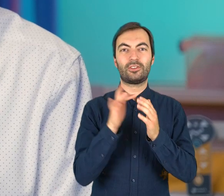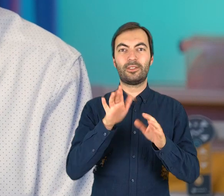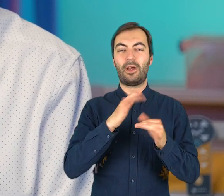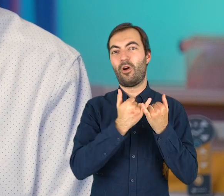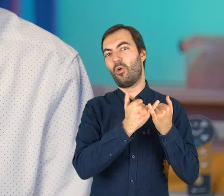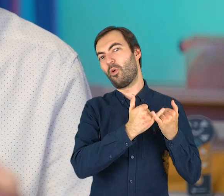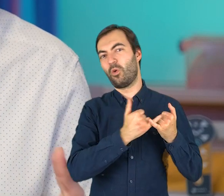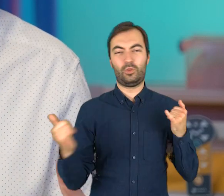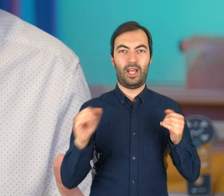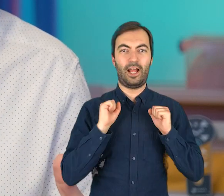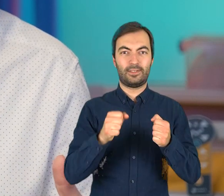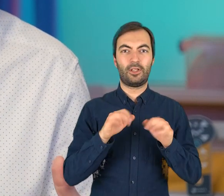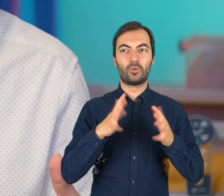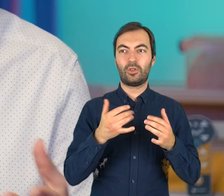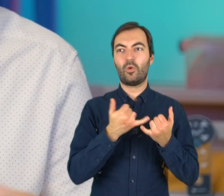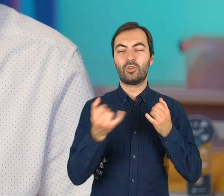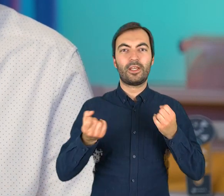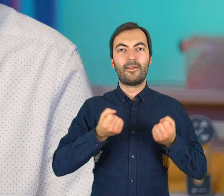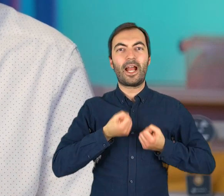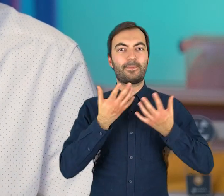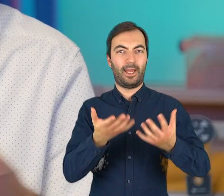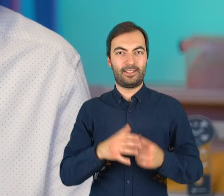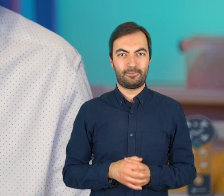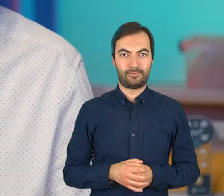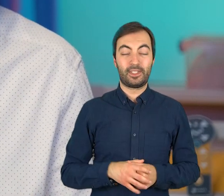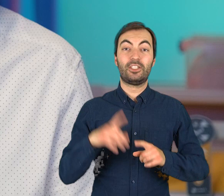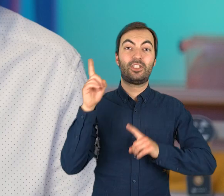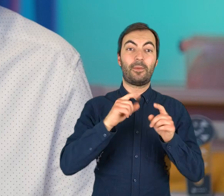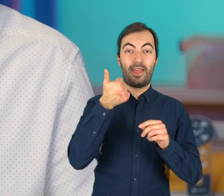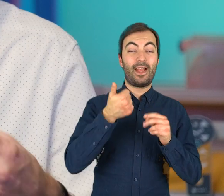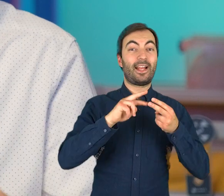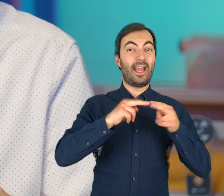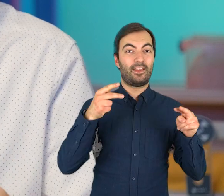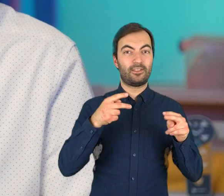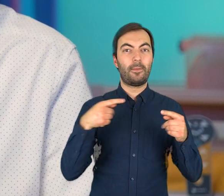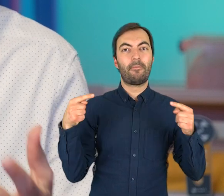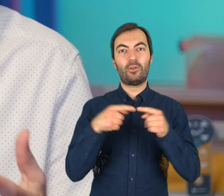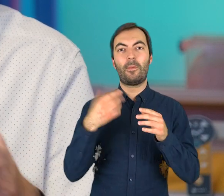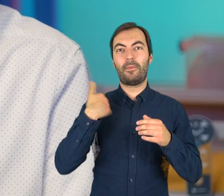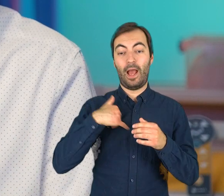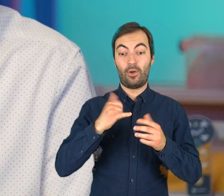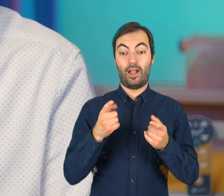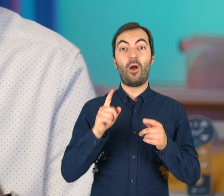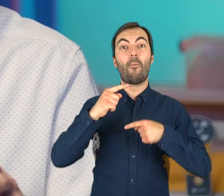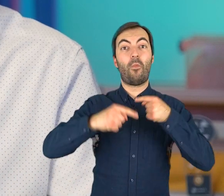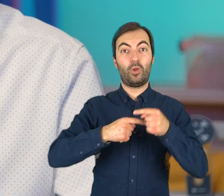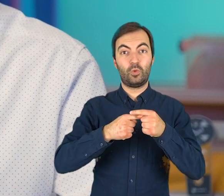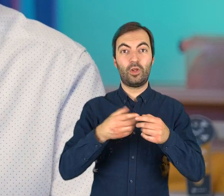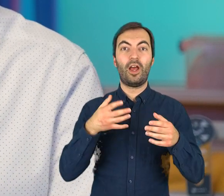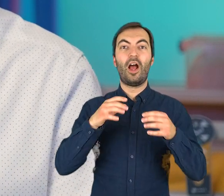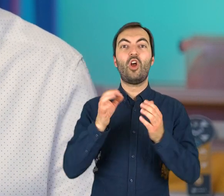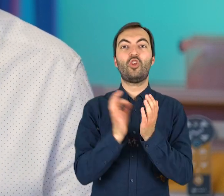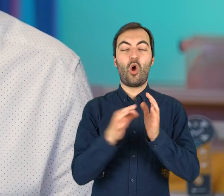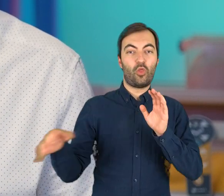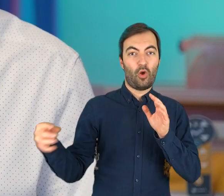że jeden gen koduje białko, które po wytworzeniu wnika do jądra komórkowego i włącza albo wyłącza inny gen. Część